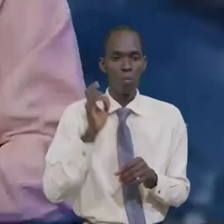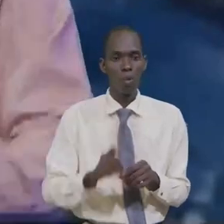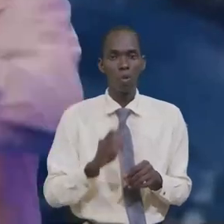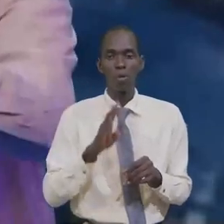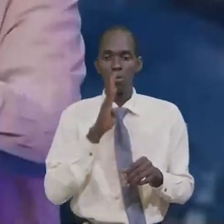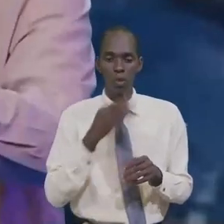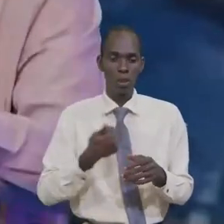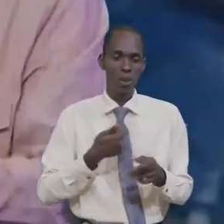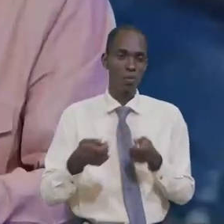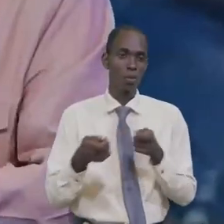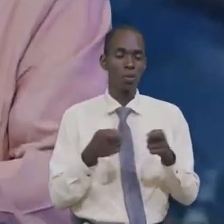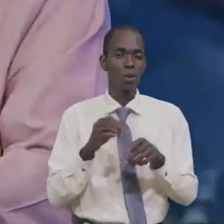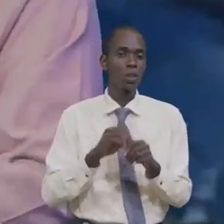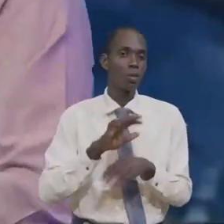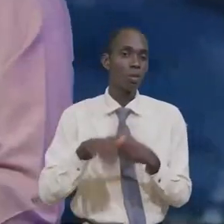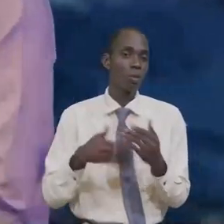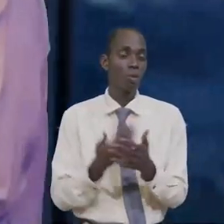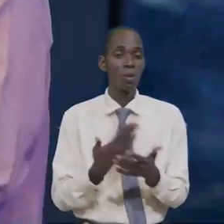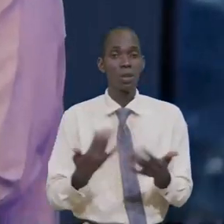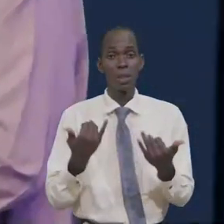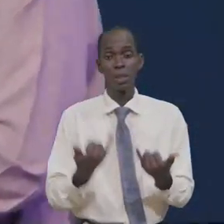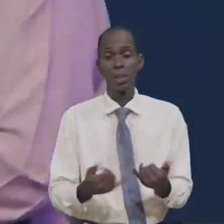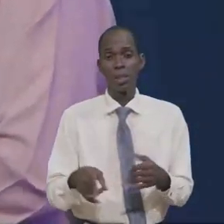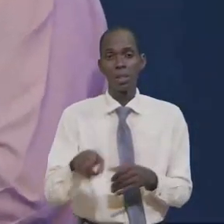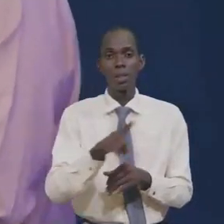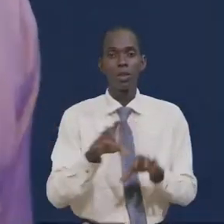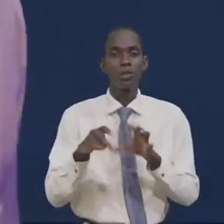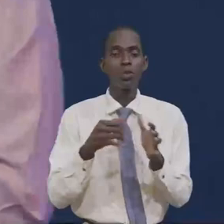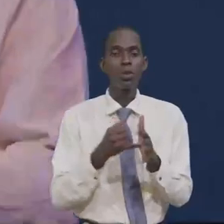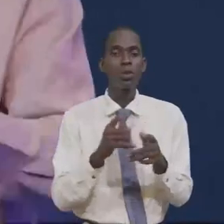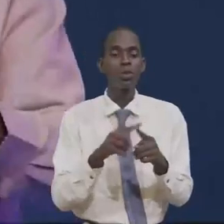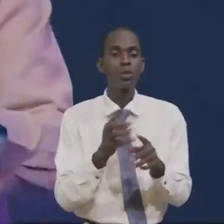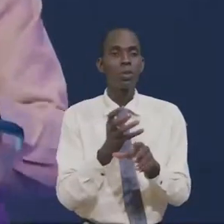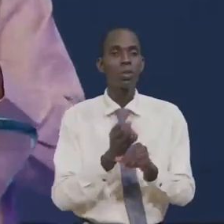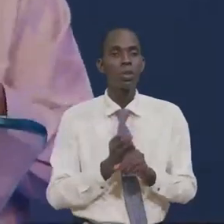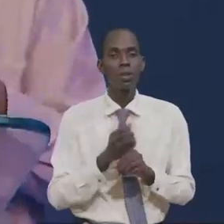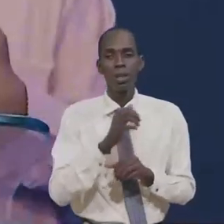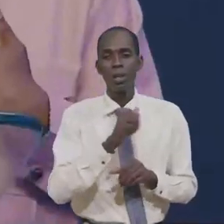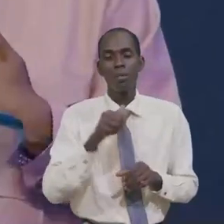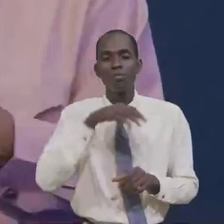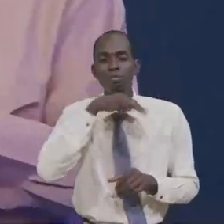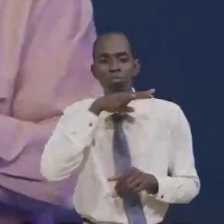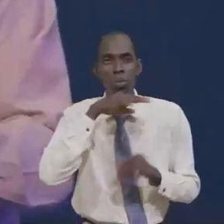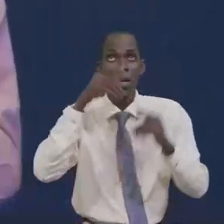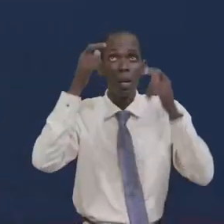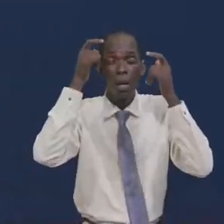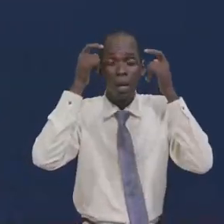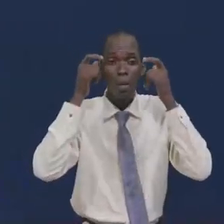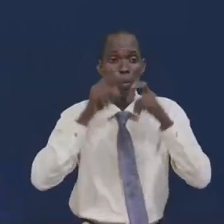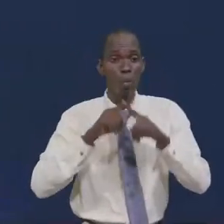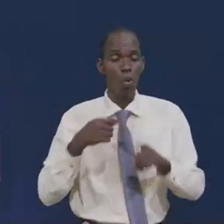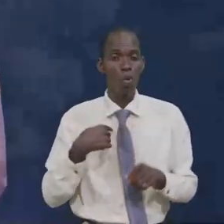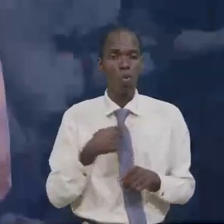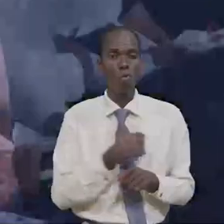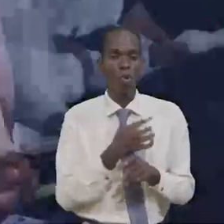toute chose et le fond pour obtenir une couronne corruptible mais nous une couronne incorruptible